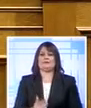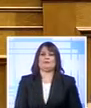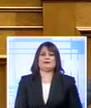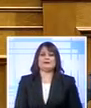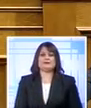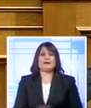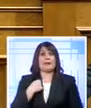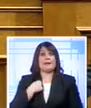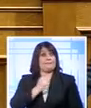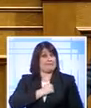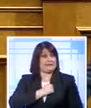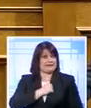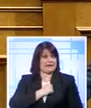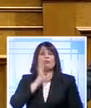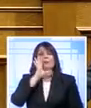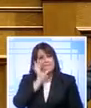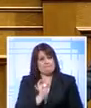εμείς πιστεύουμε πραγματικά